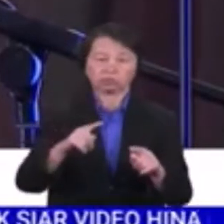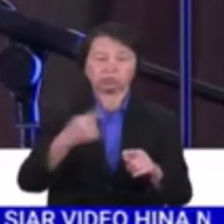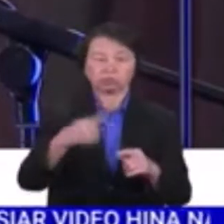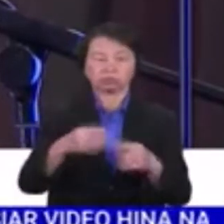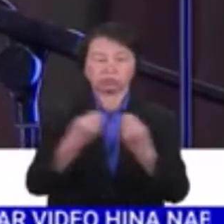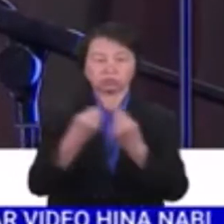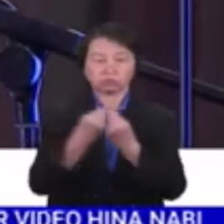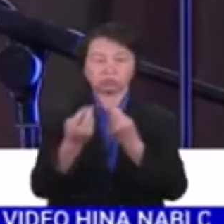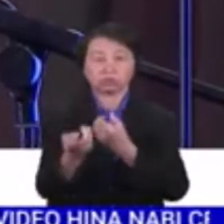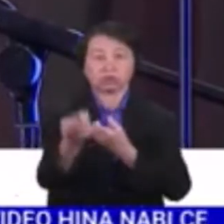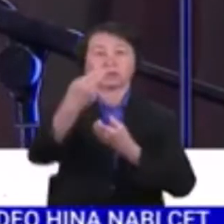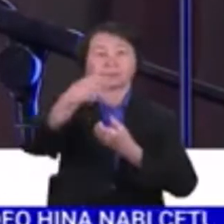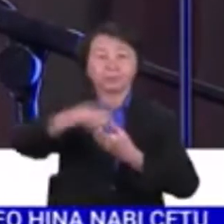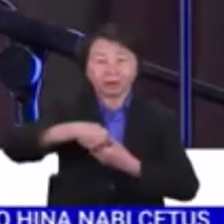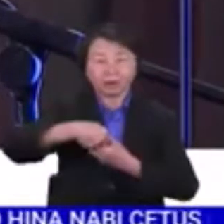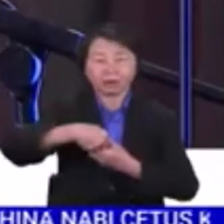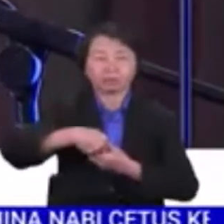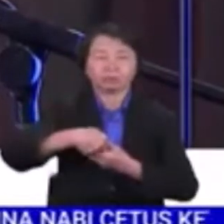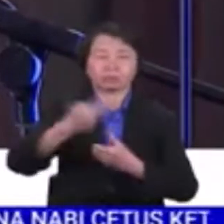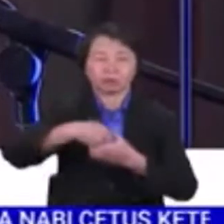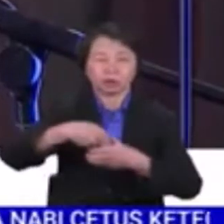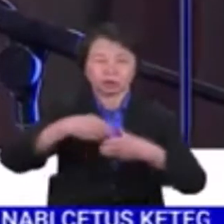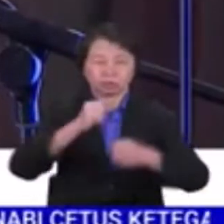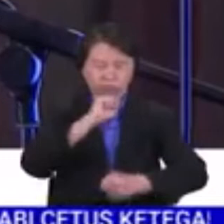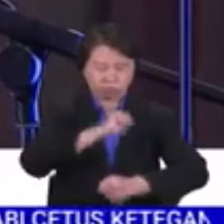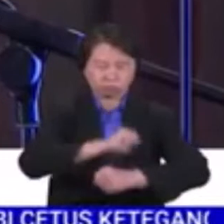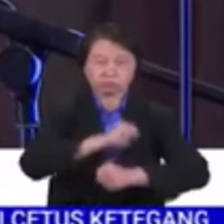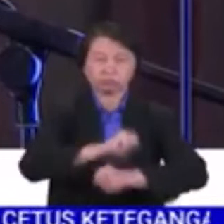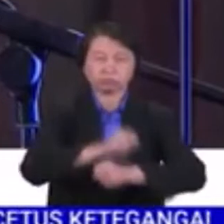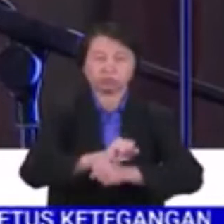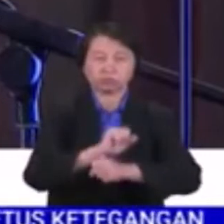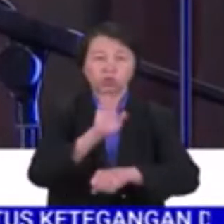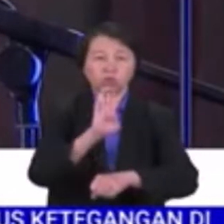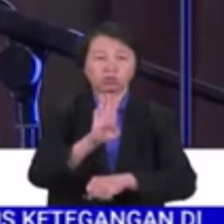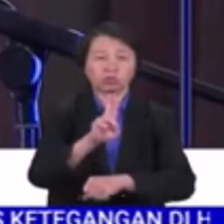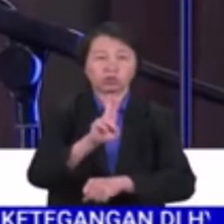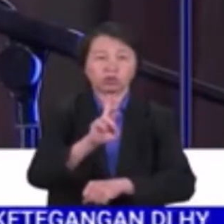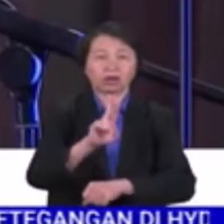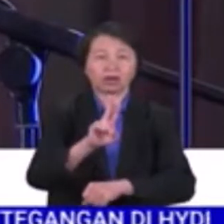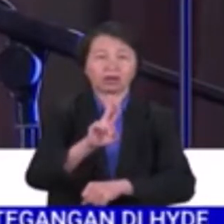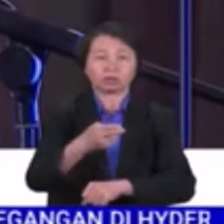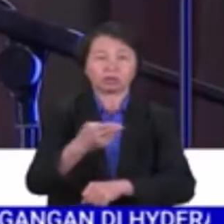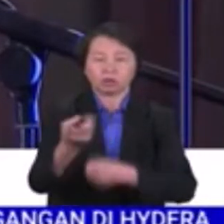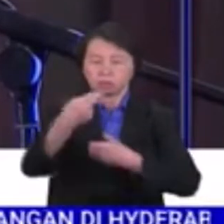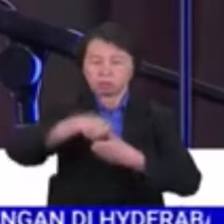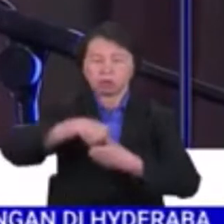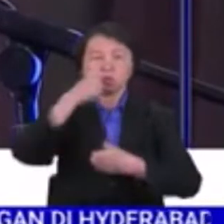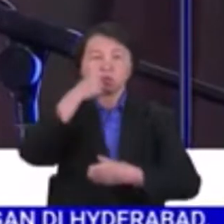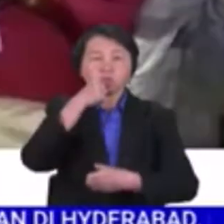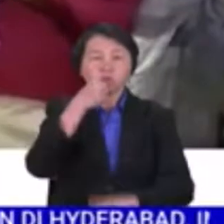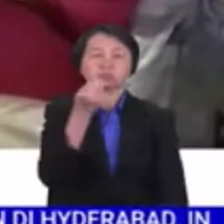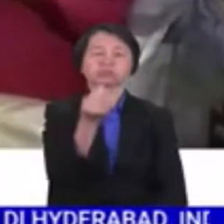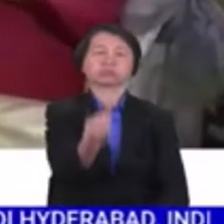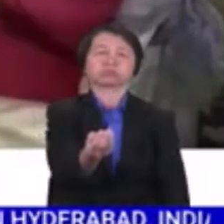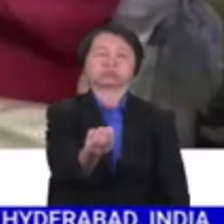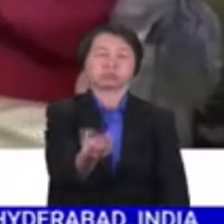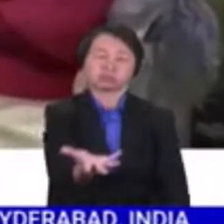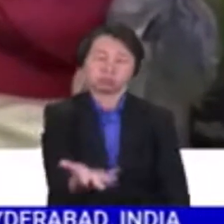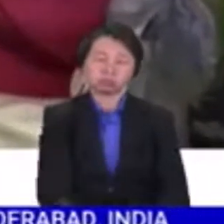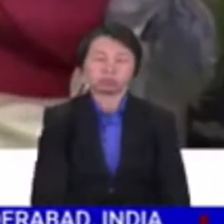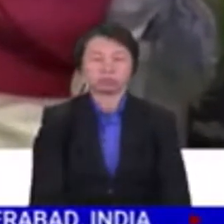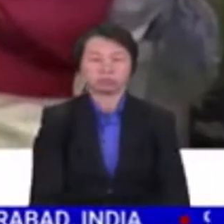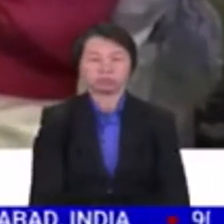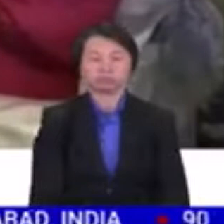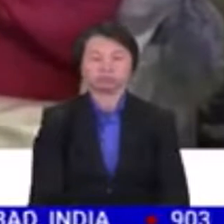kadar penyertaan dalam pasaran buruh, penglibatan wanita adalah rendah.